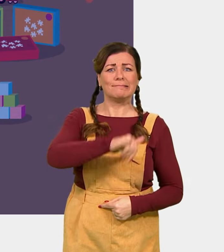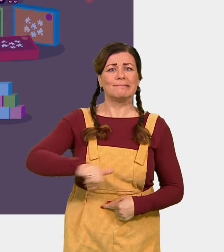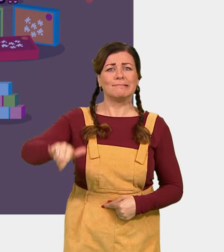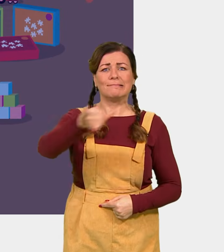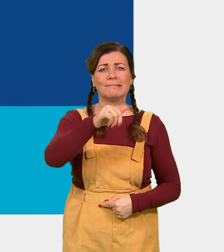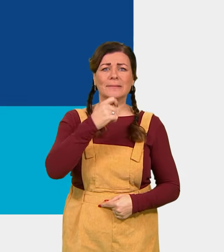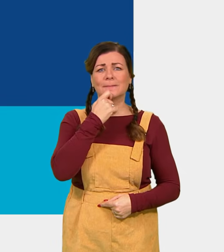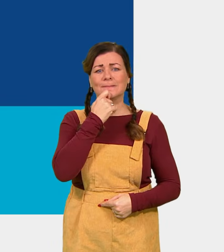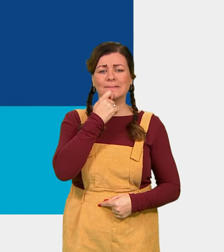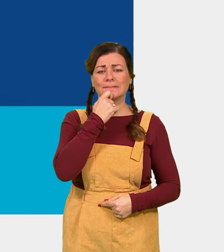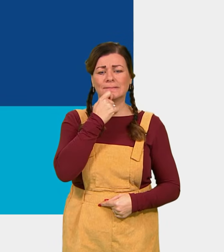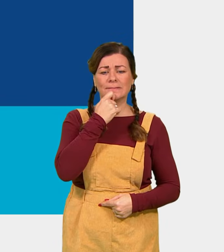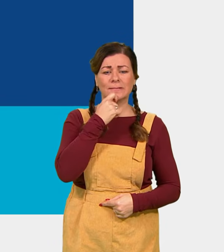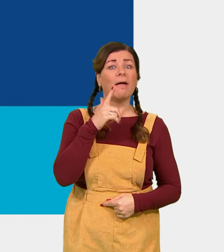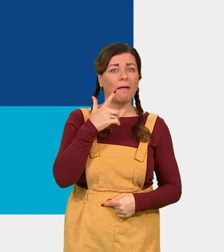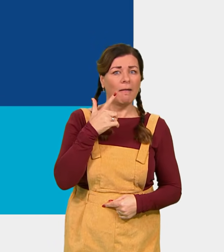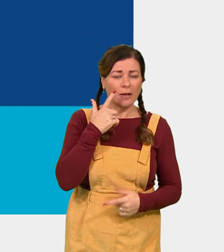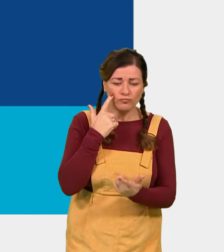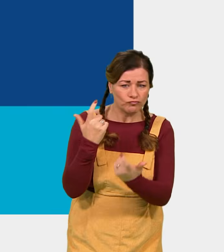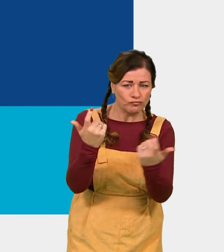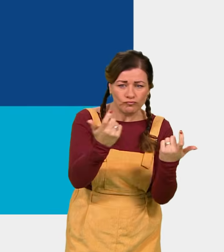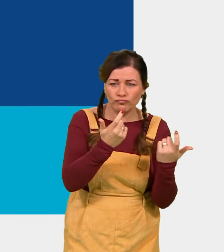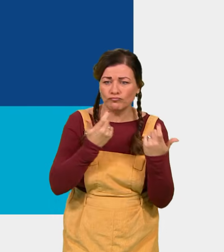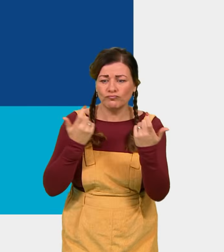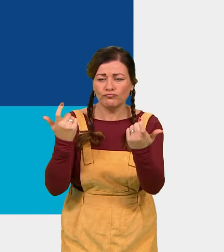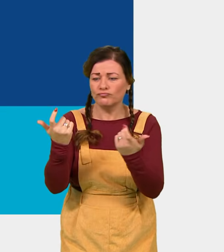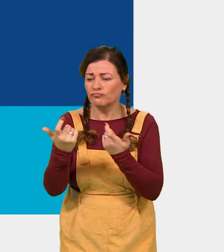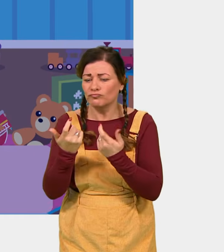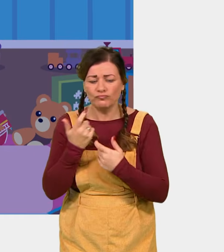ganwyllbren. Dechreuodd Jangle chwilio.